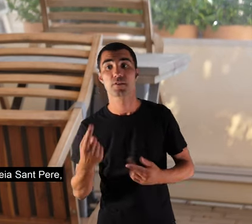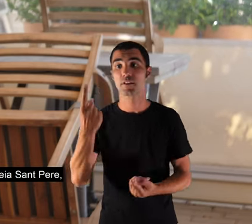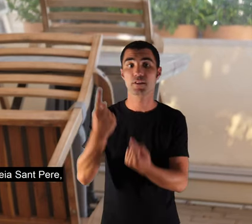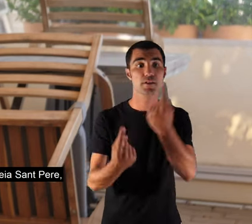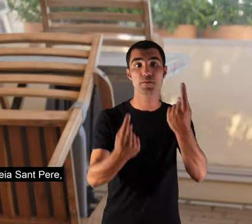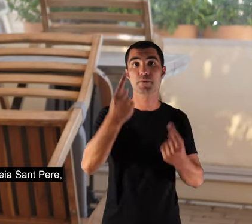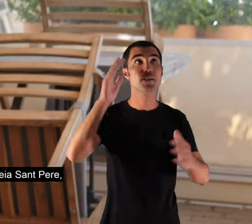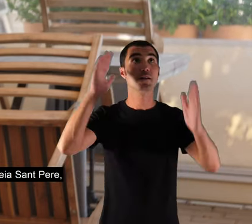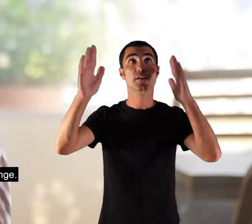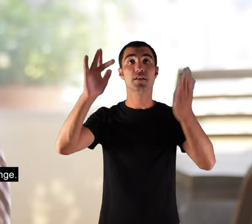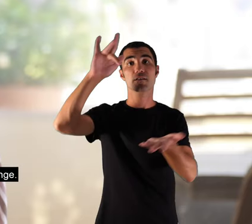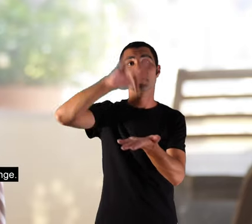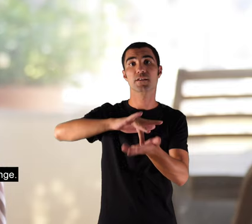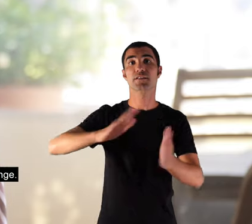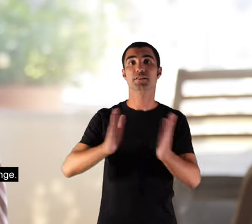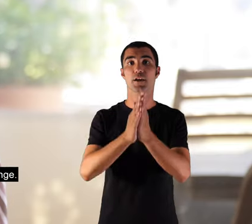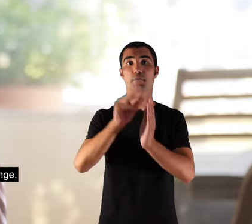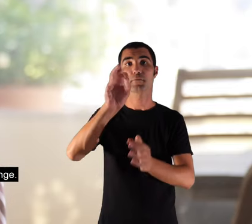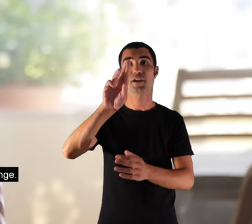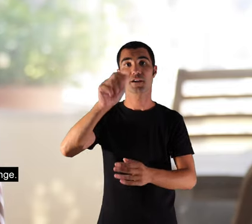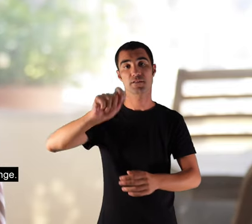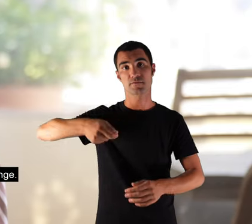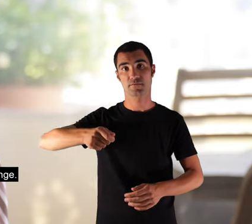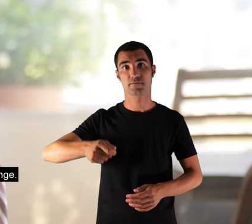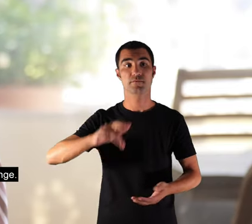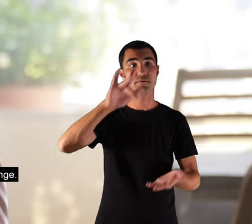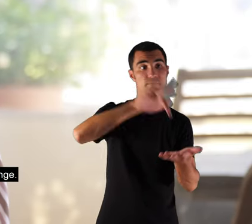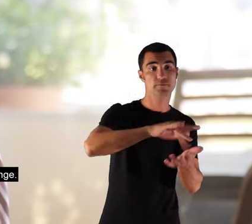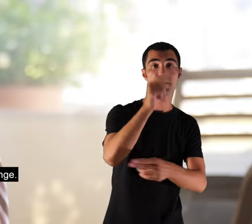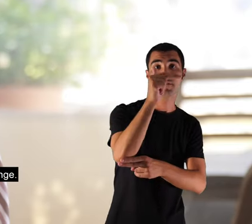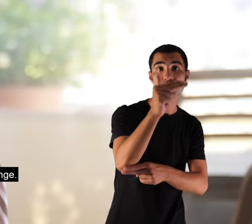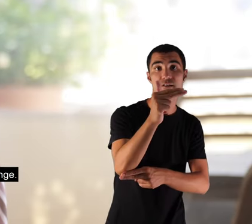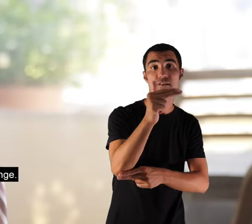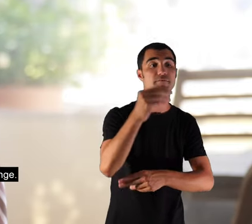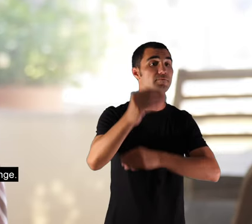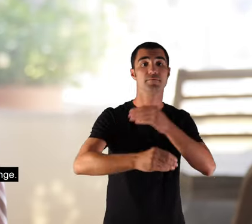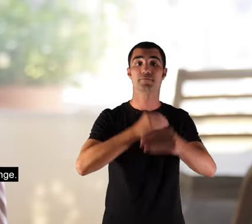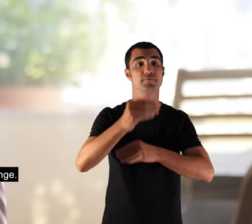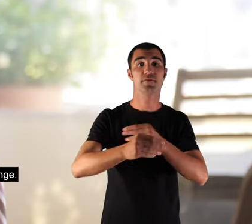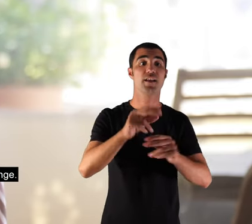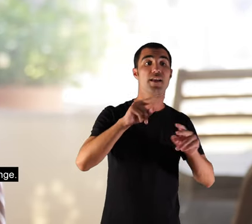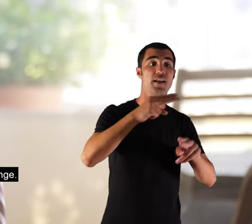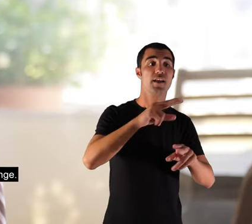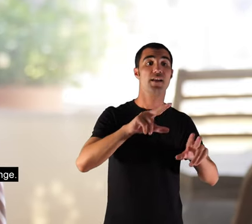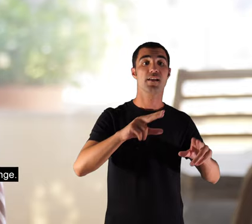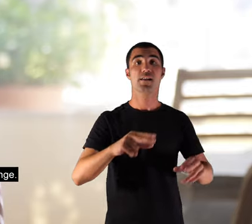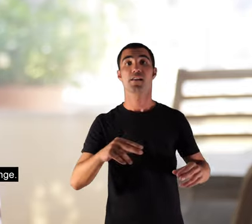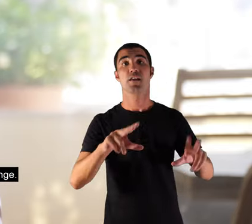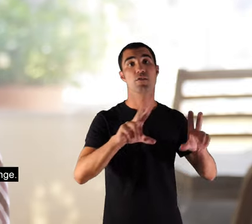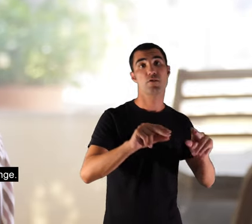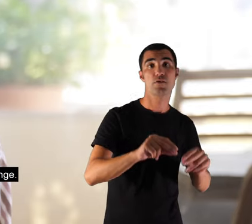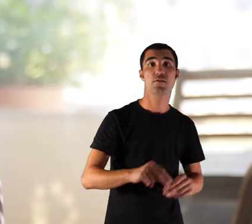secondo conca di San Pietro. Si San Pietro muscava di Verres, poi diciamo di Verres, sette domande,